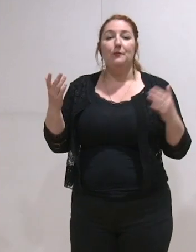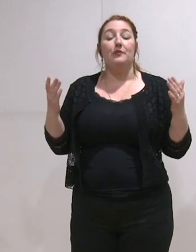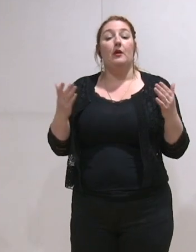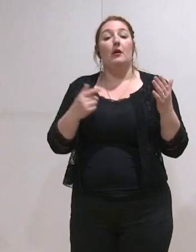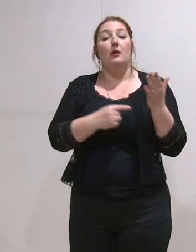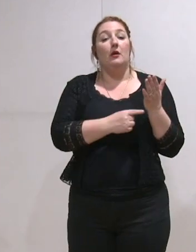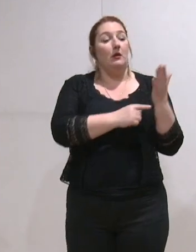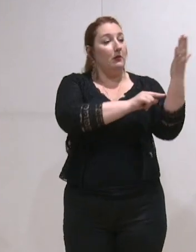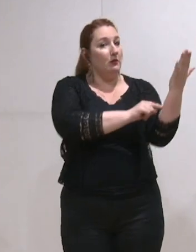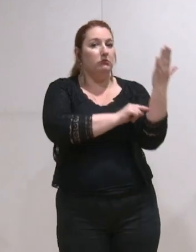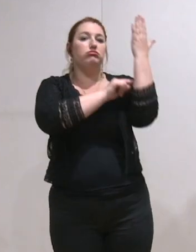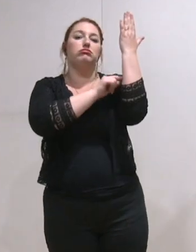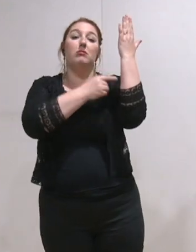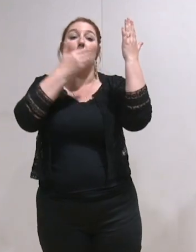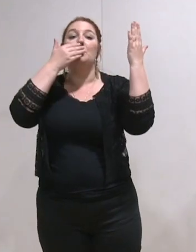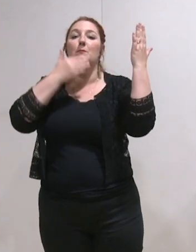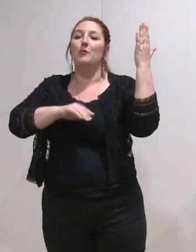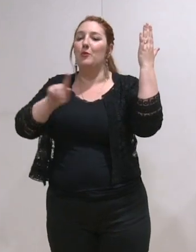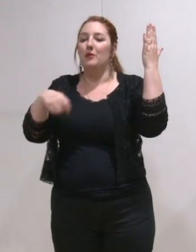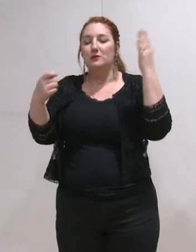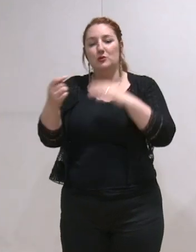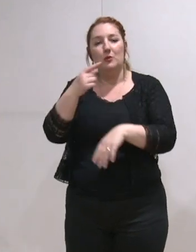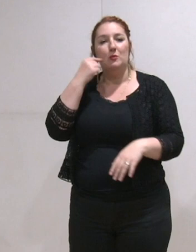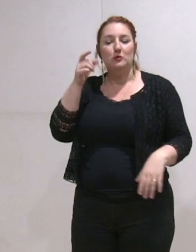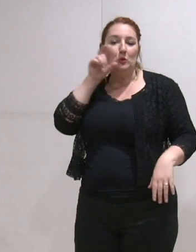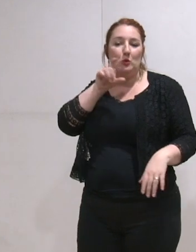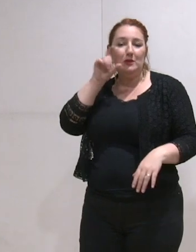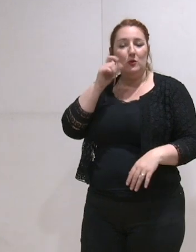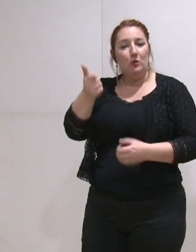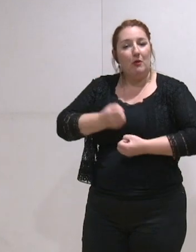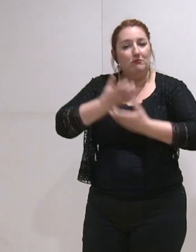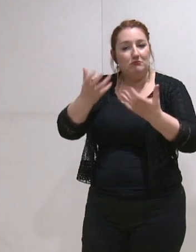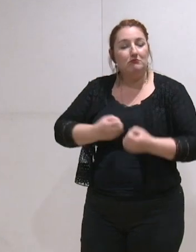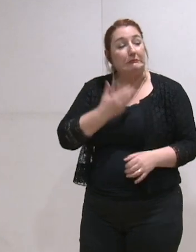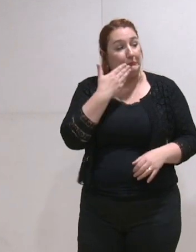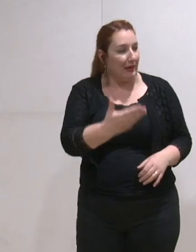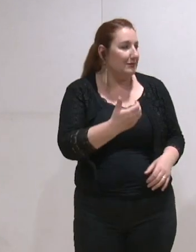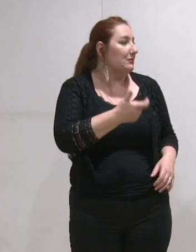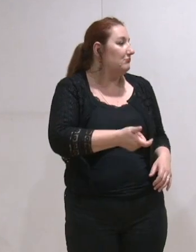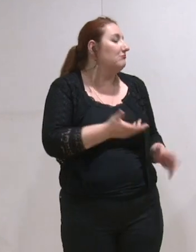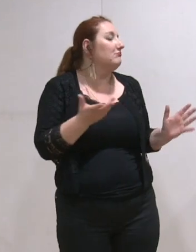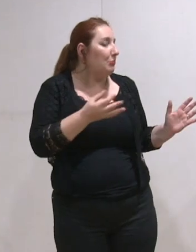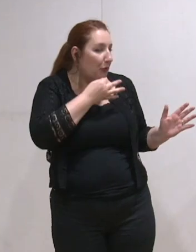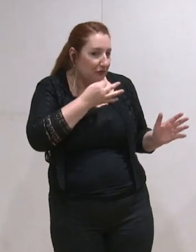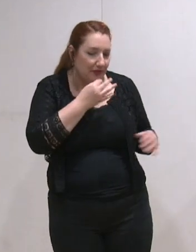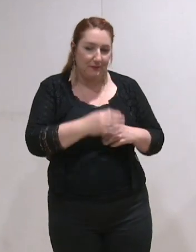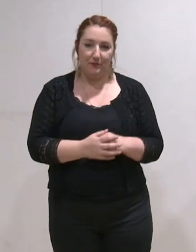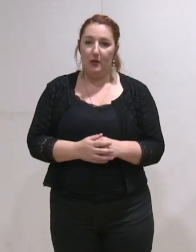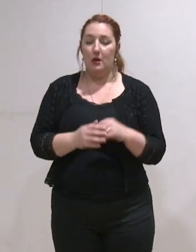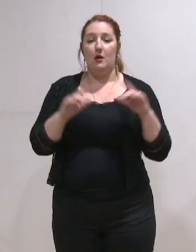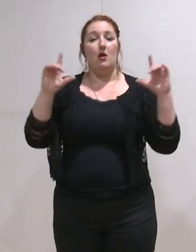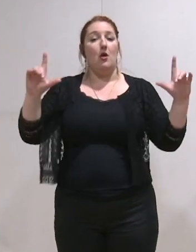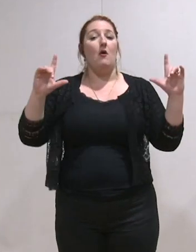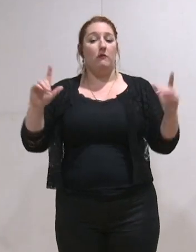été présentée bien mieux que moi par Monsieur Tosato que je remercie à mon tour d'acquérir donc effectiv ement cette